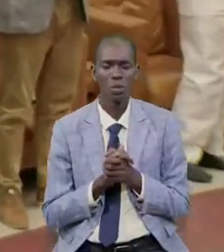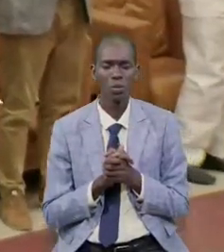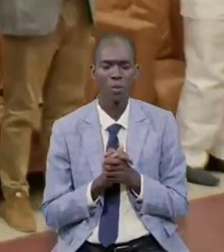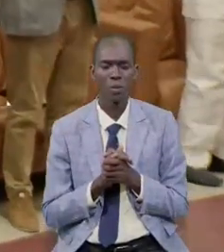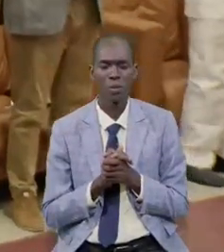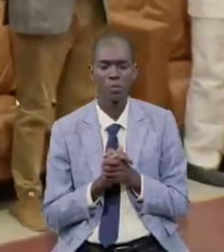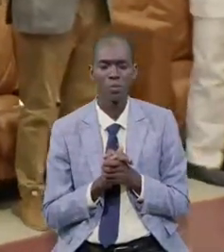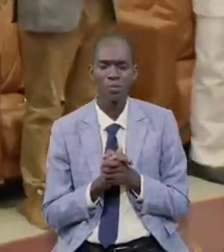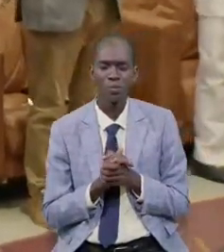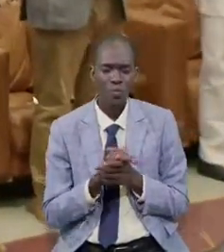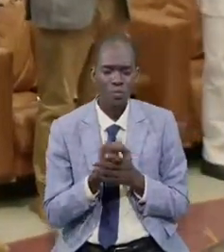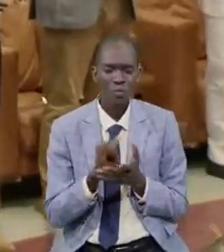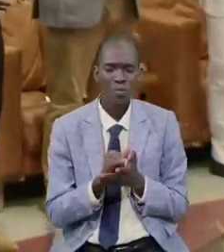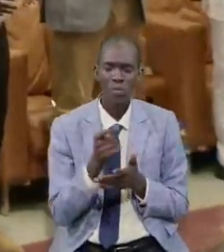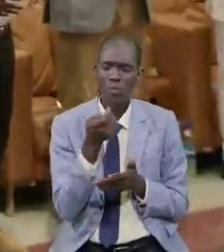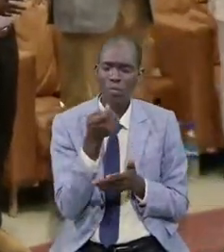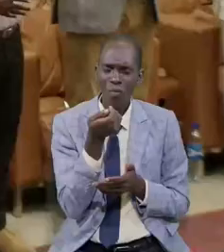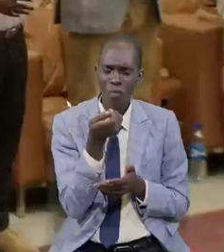qui essaie